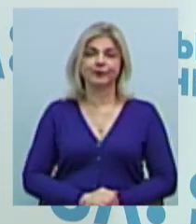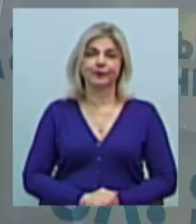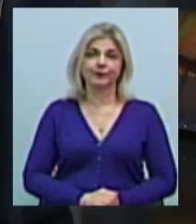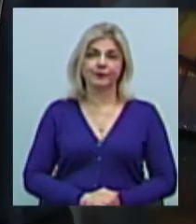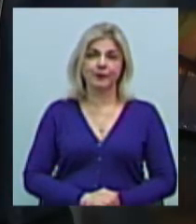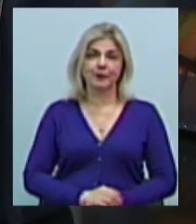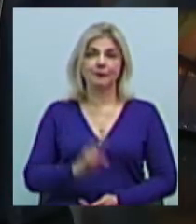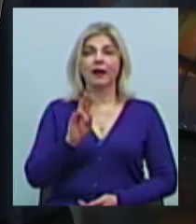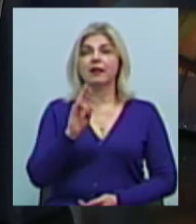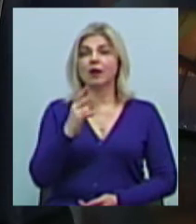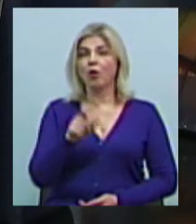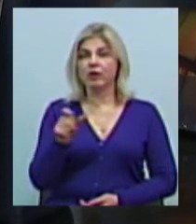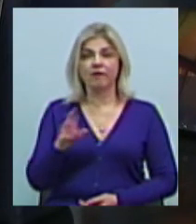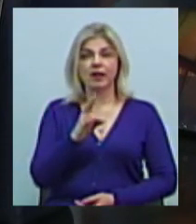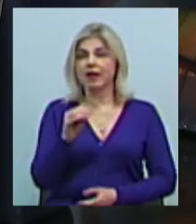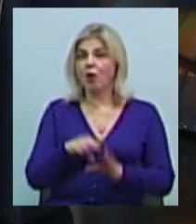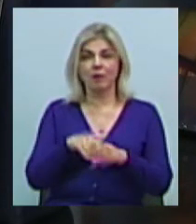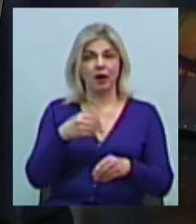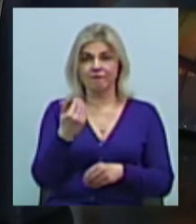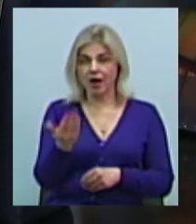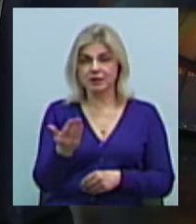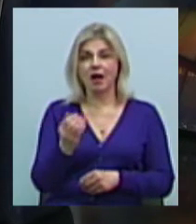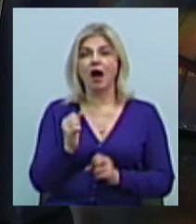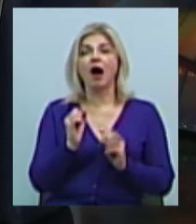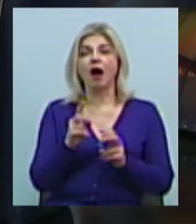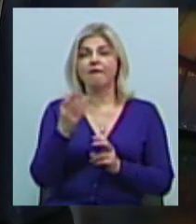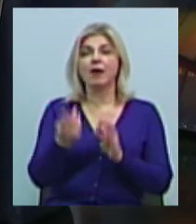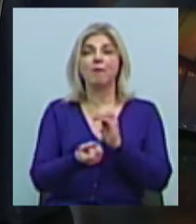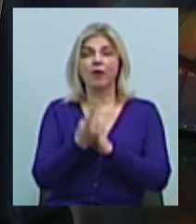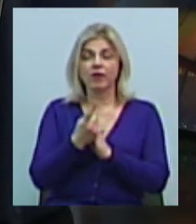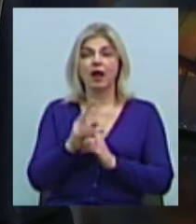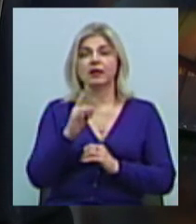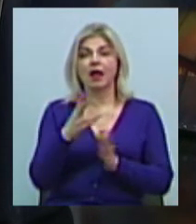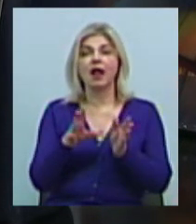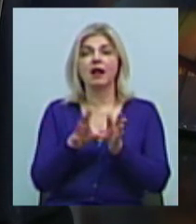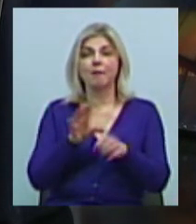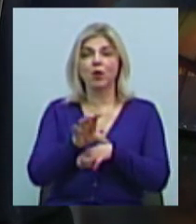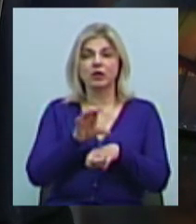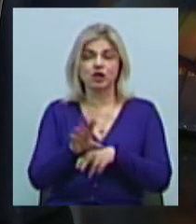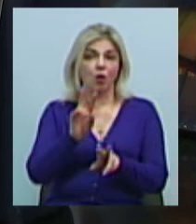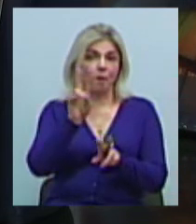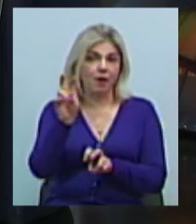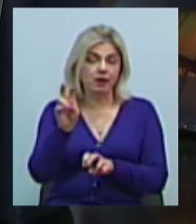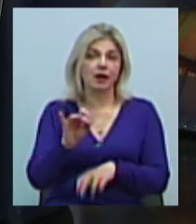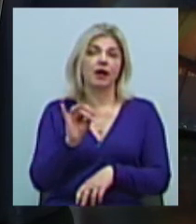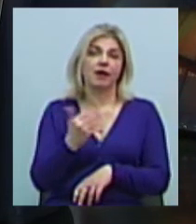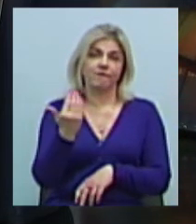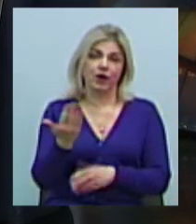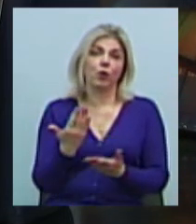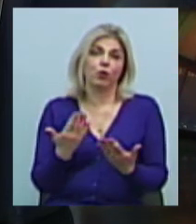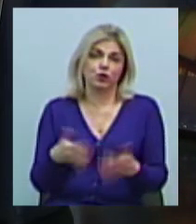Втім, миколаївці не обирали вас, а як ви з'явились, Миколаївська електропостачальна компанія, і ви вже